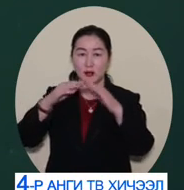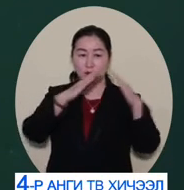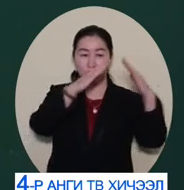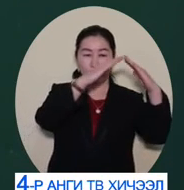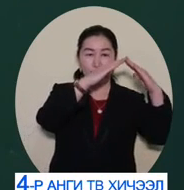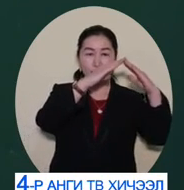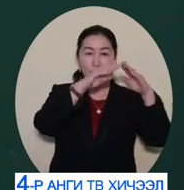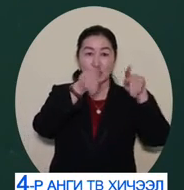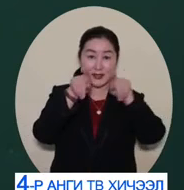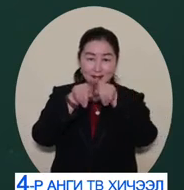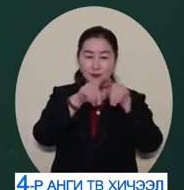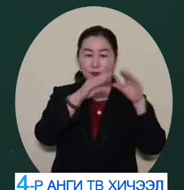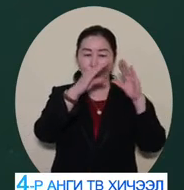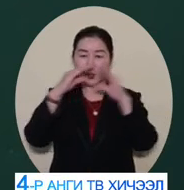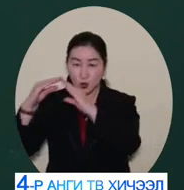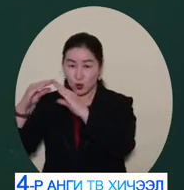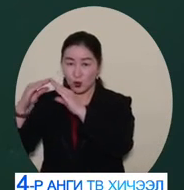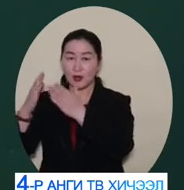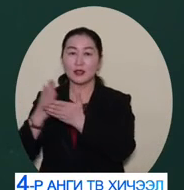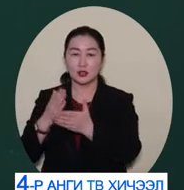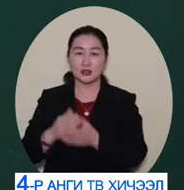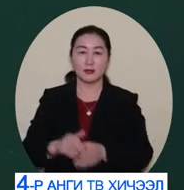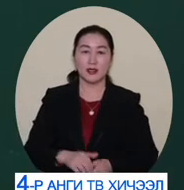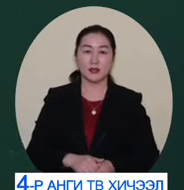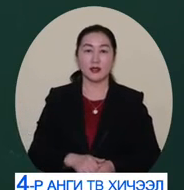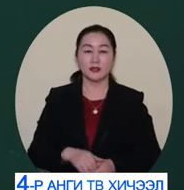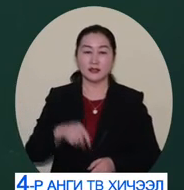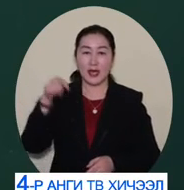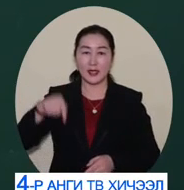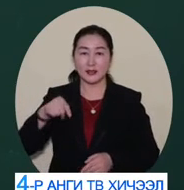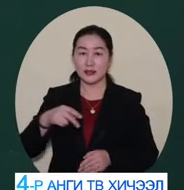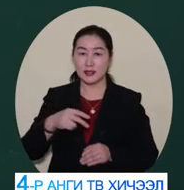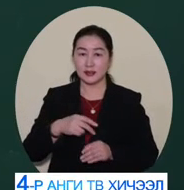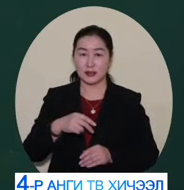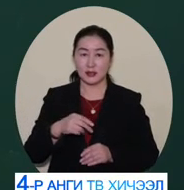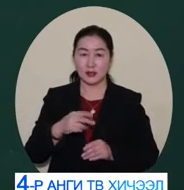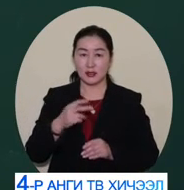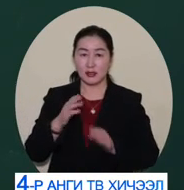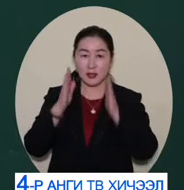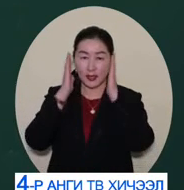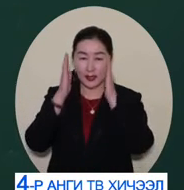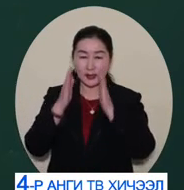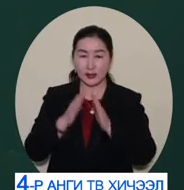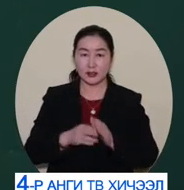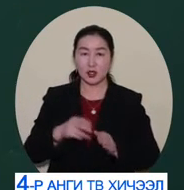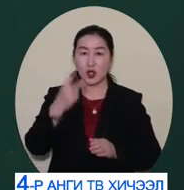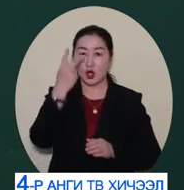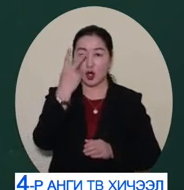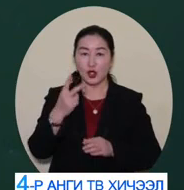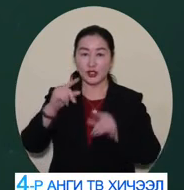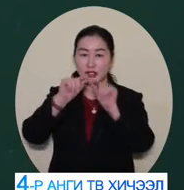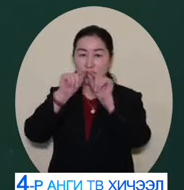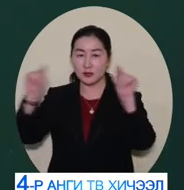хоёр хэмжээст дүрсийг багасгаж сурахын тулд яах ёстой байх нь вэ? Урт